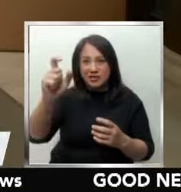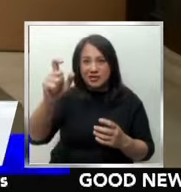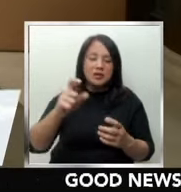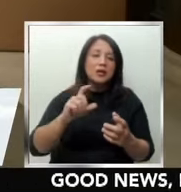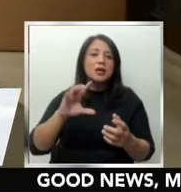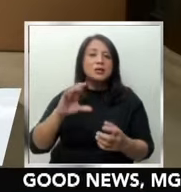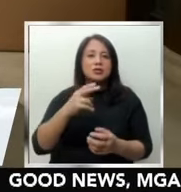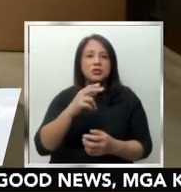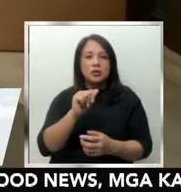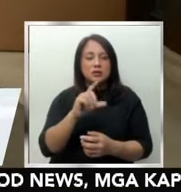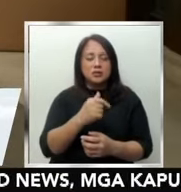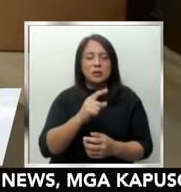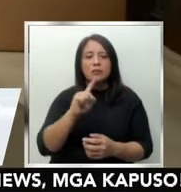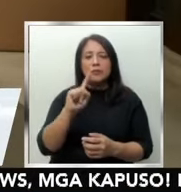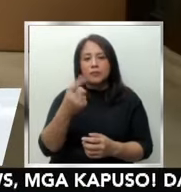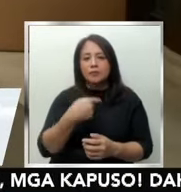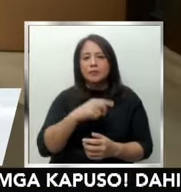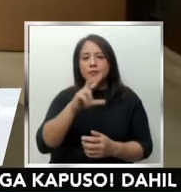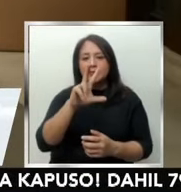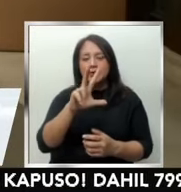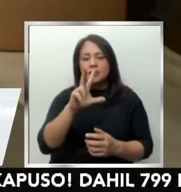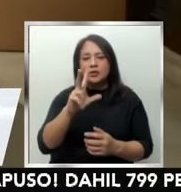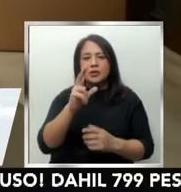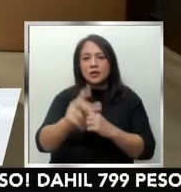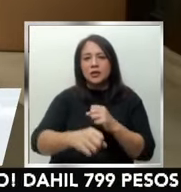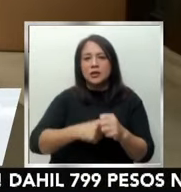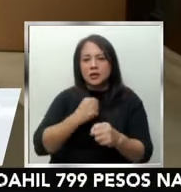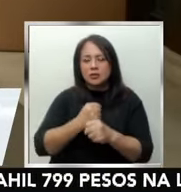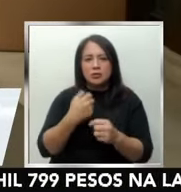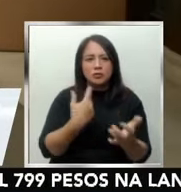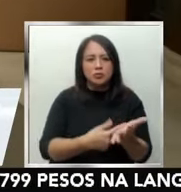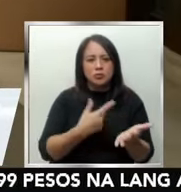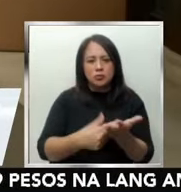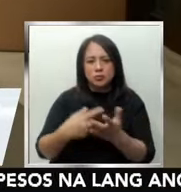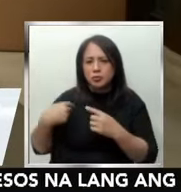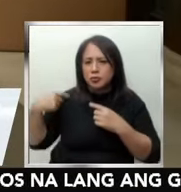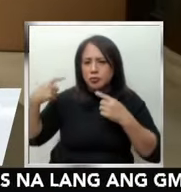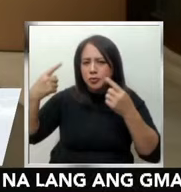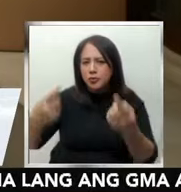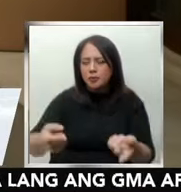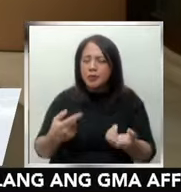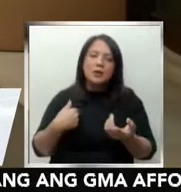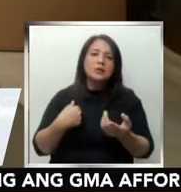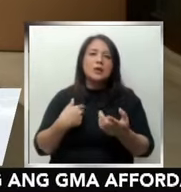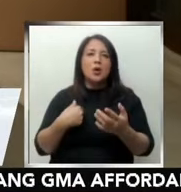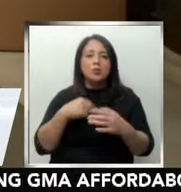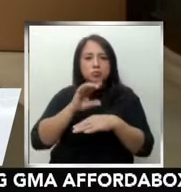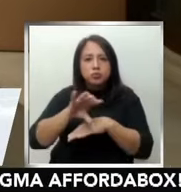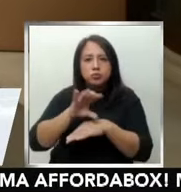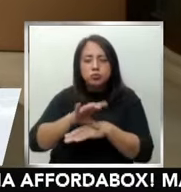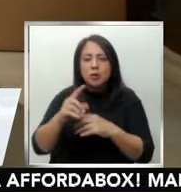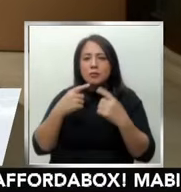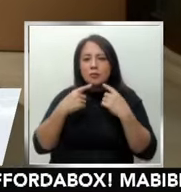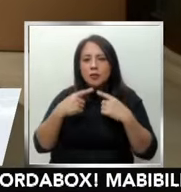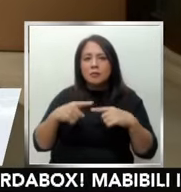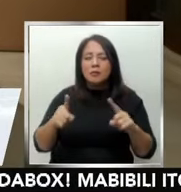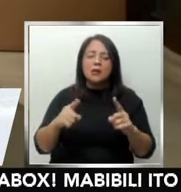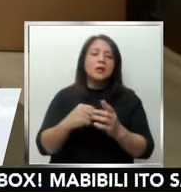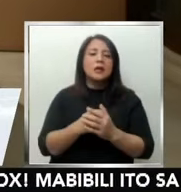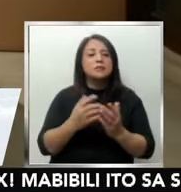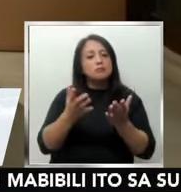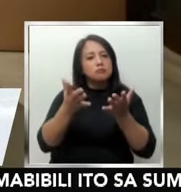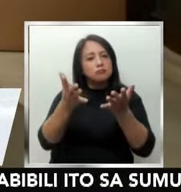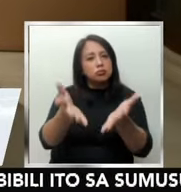maliban daw sa tatlong Dekada na itong pinag-uusapan nagsagawa rin daw sila ng konsultasyon sa publiko at hinahayaang makipagdebate